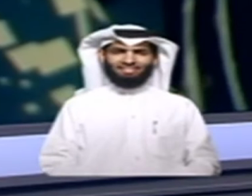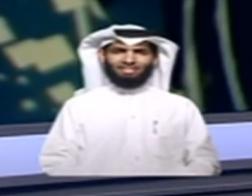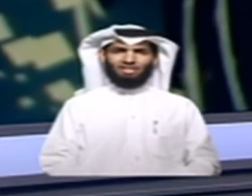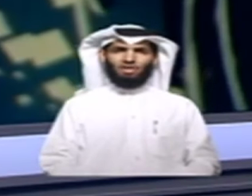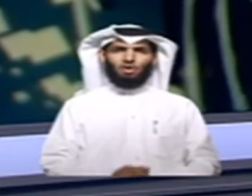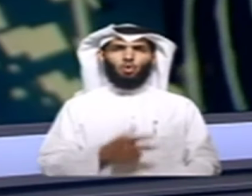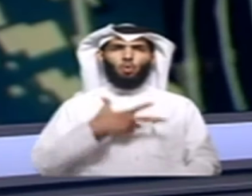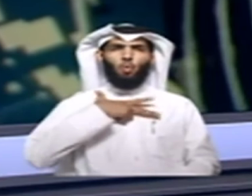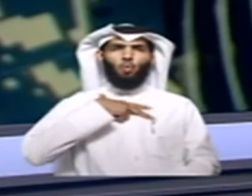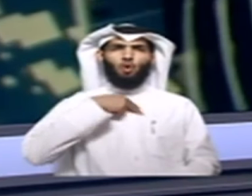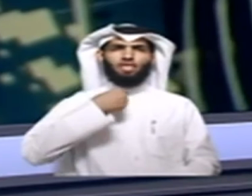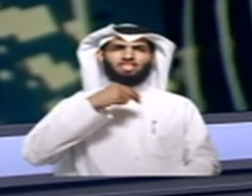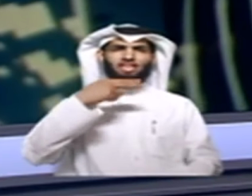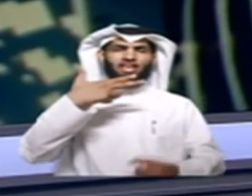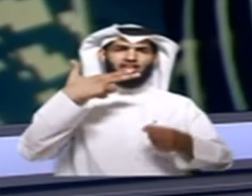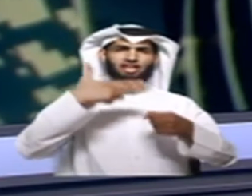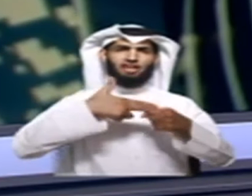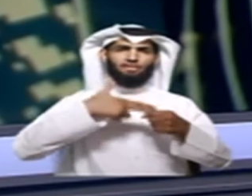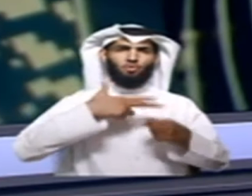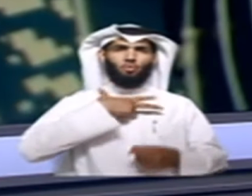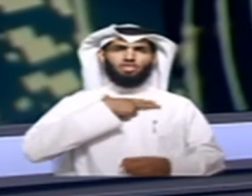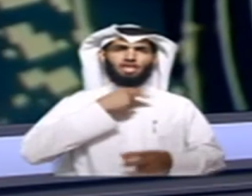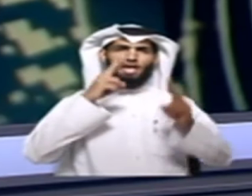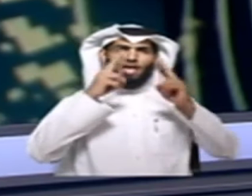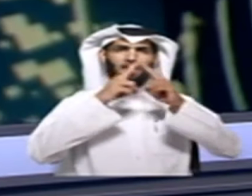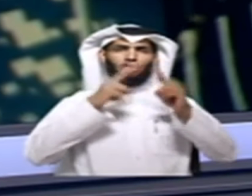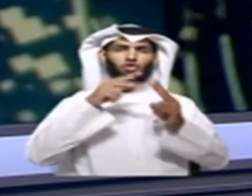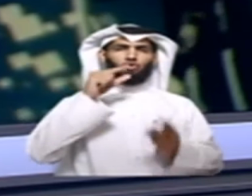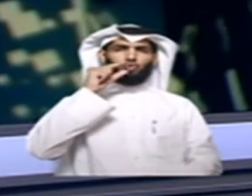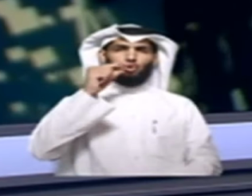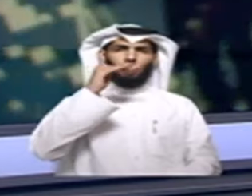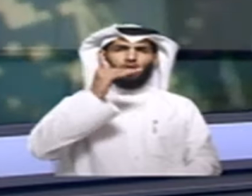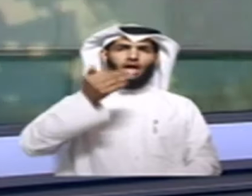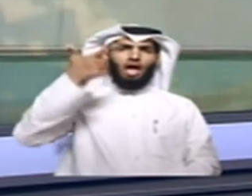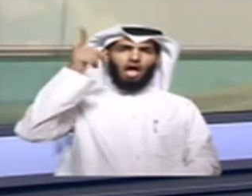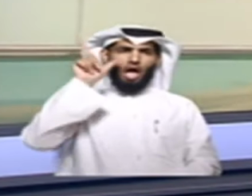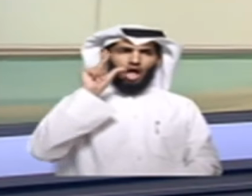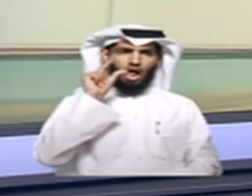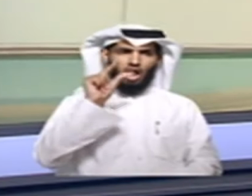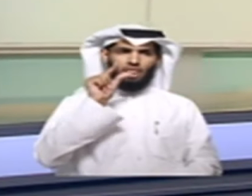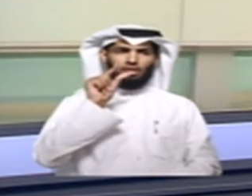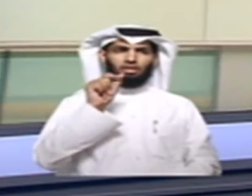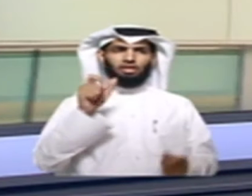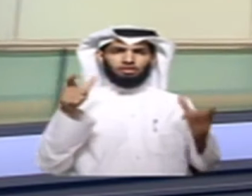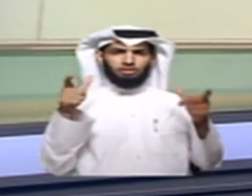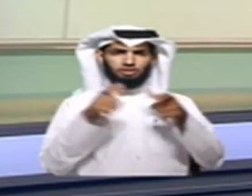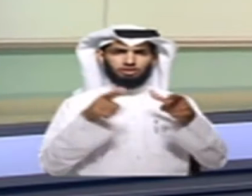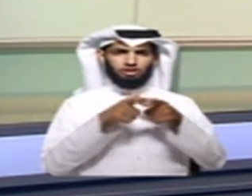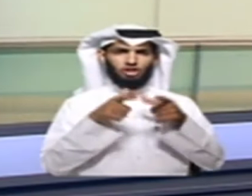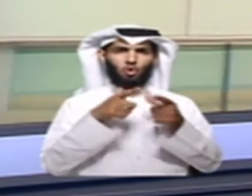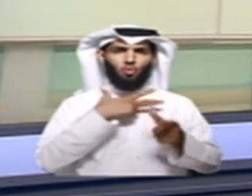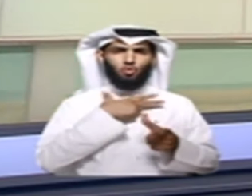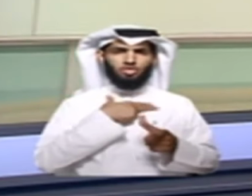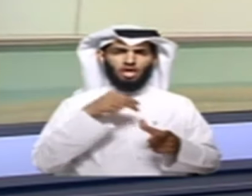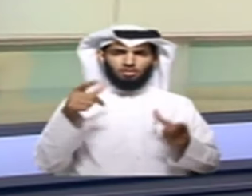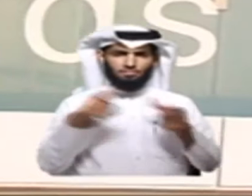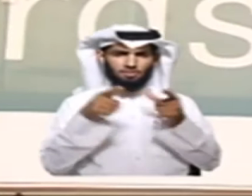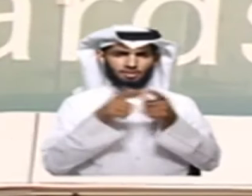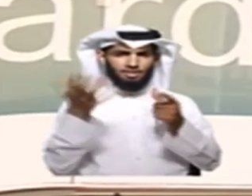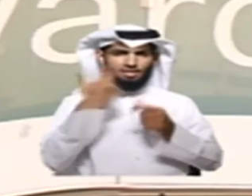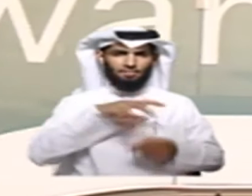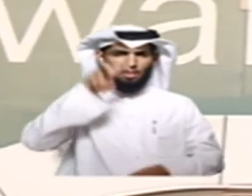قال وزير النفط ووزير الكهرباء والماء الدكتور خالد الفاضل خلال انعقاد أعمال الاجتماع الوزاري الثامن